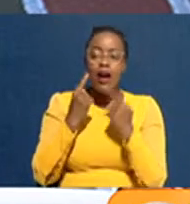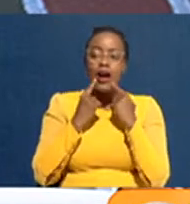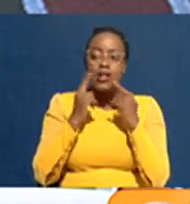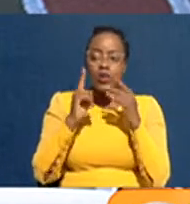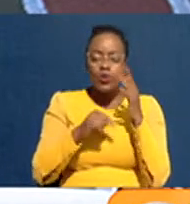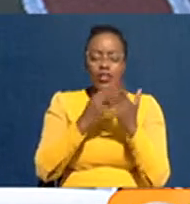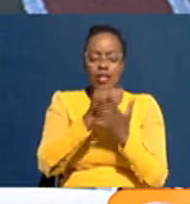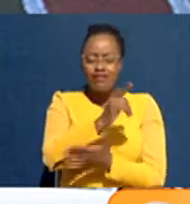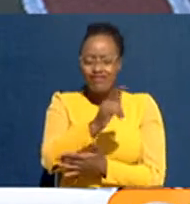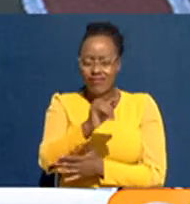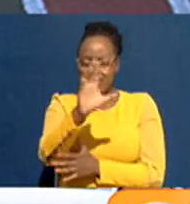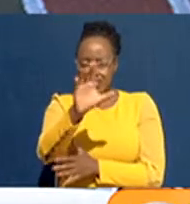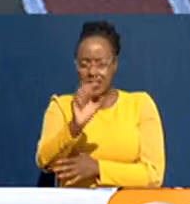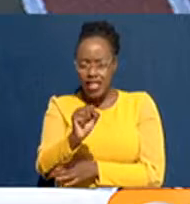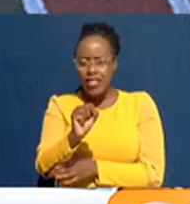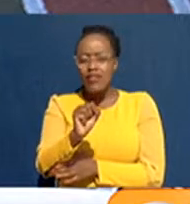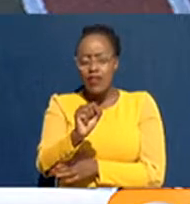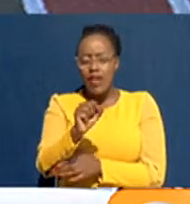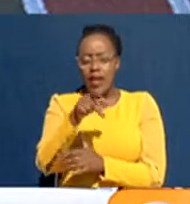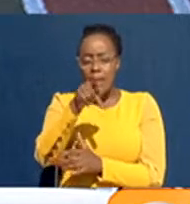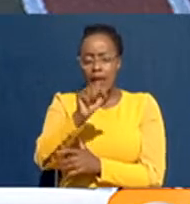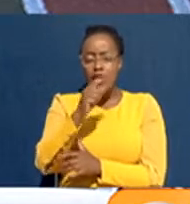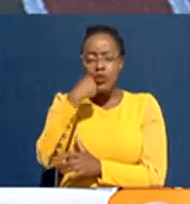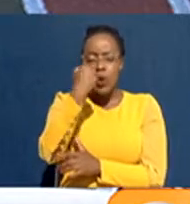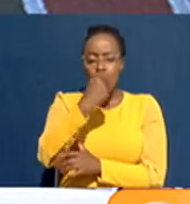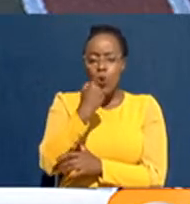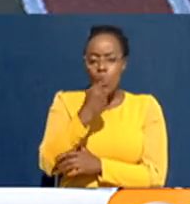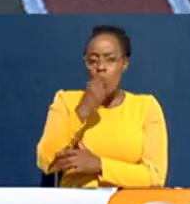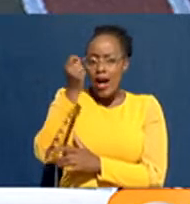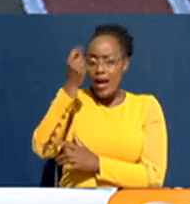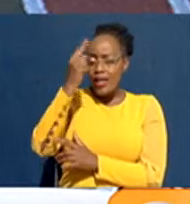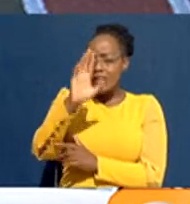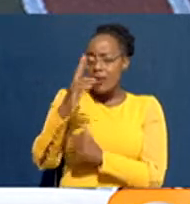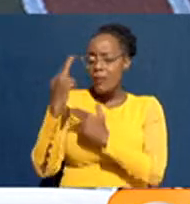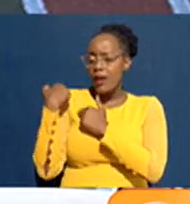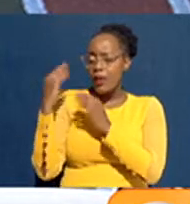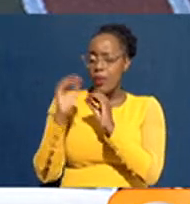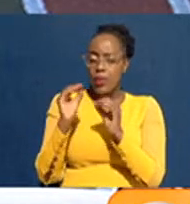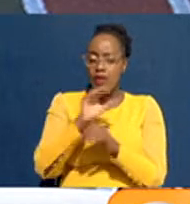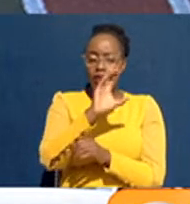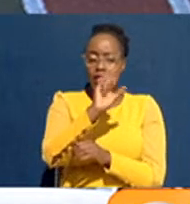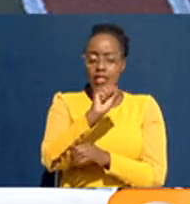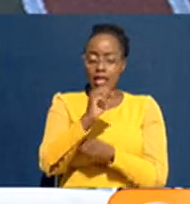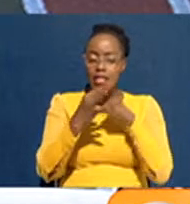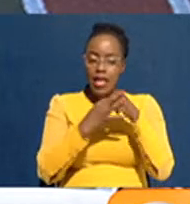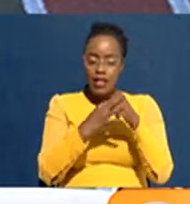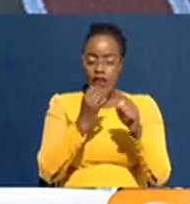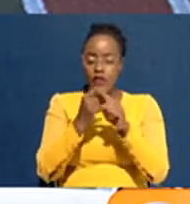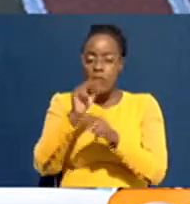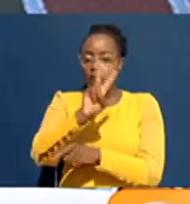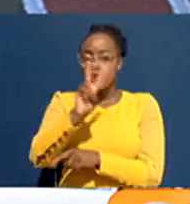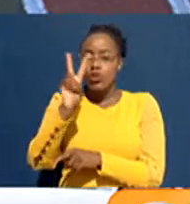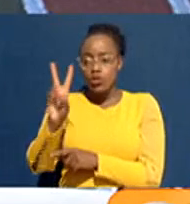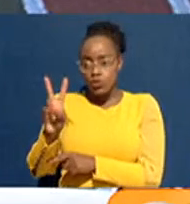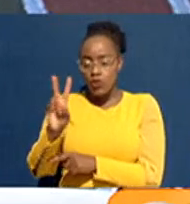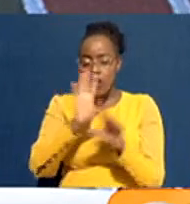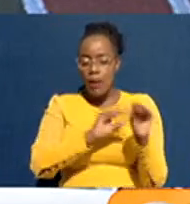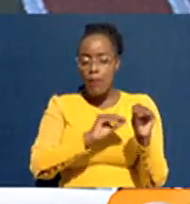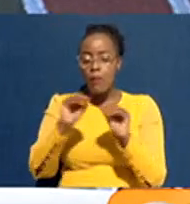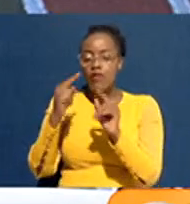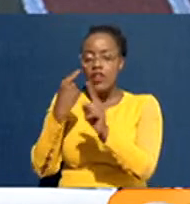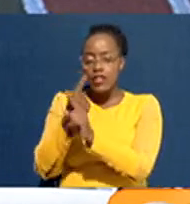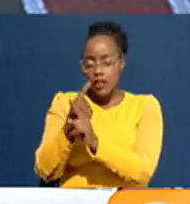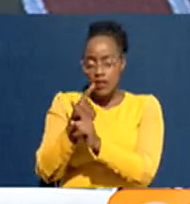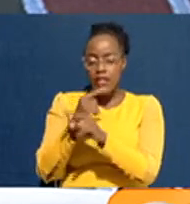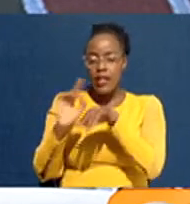kuna baadhi ya mawaziri na makatibu walioonekana kutoelewa majukumu yao. Mawaziri wanane kati ya ishirini na wawili wamehamishwa,